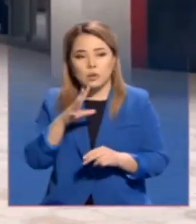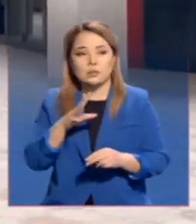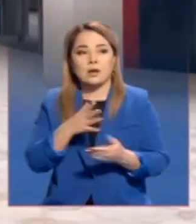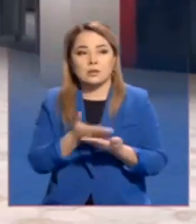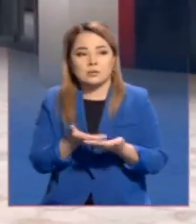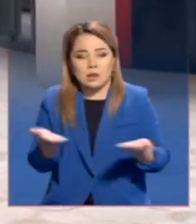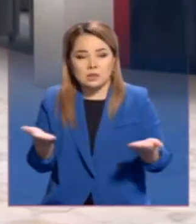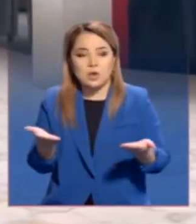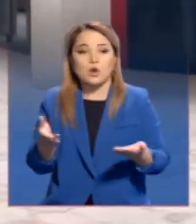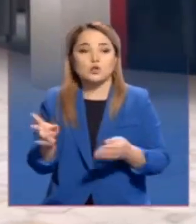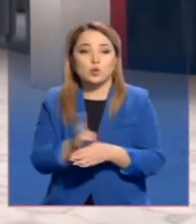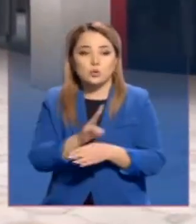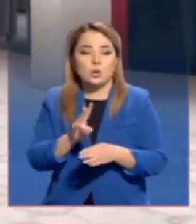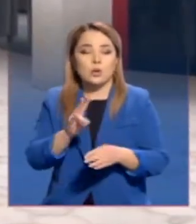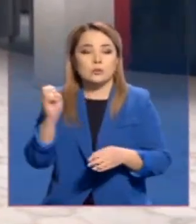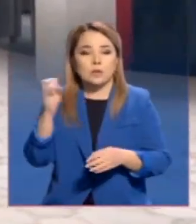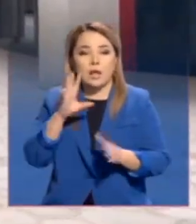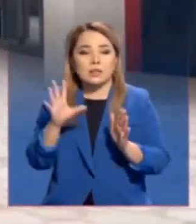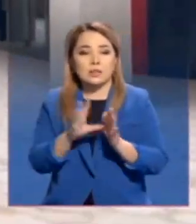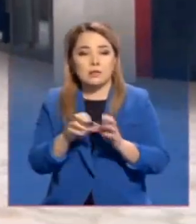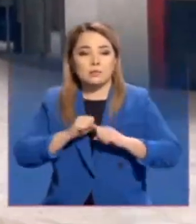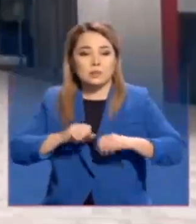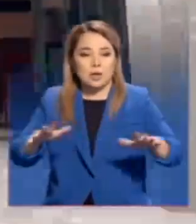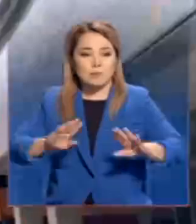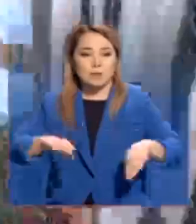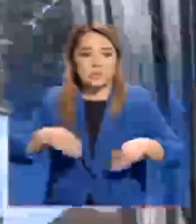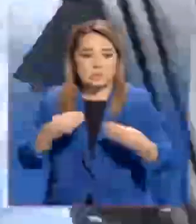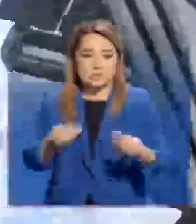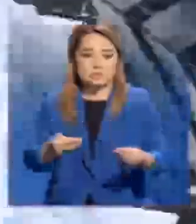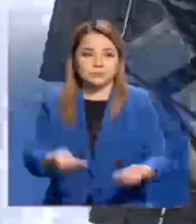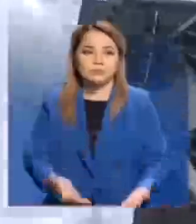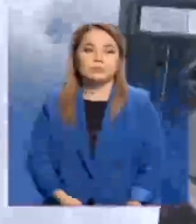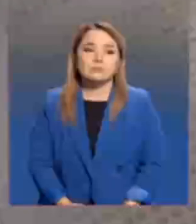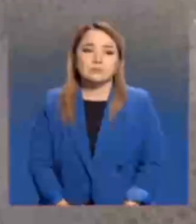қалқандар түнде сол энергия арқылы қалаға жарық береді.